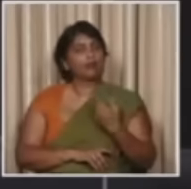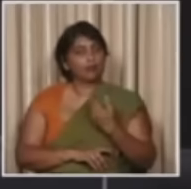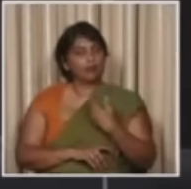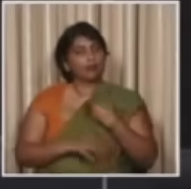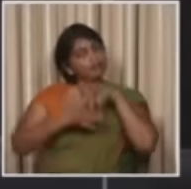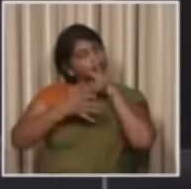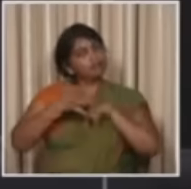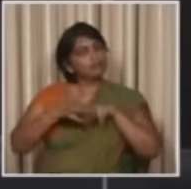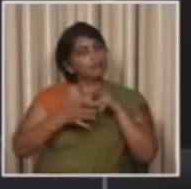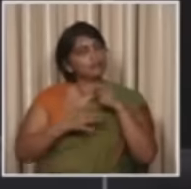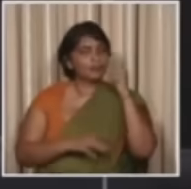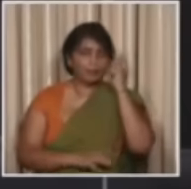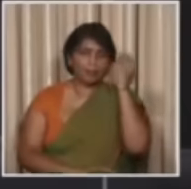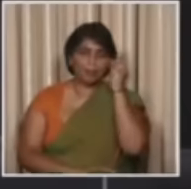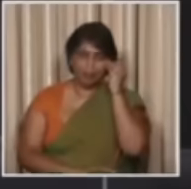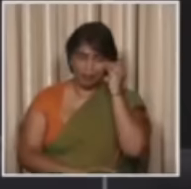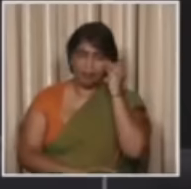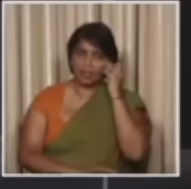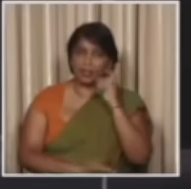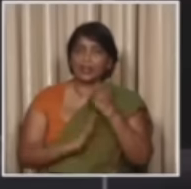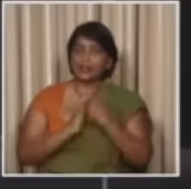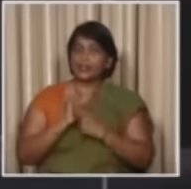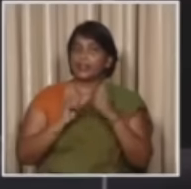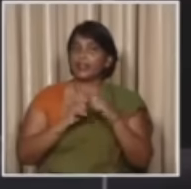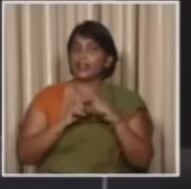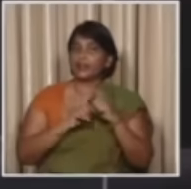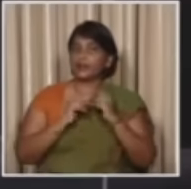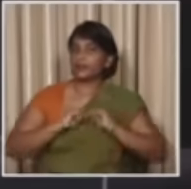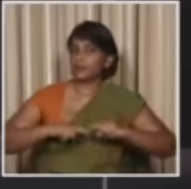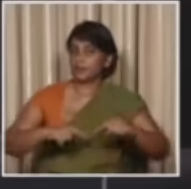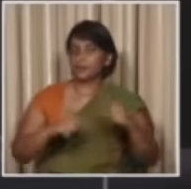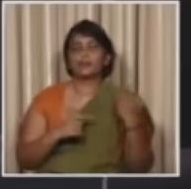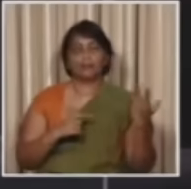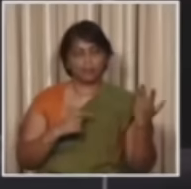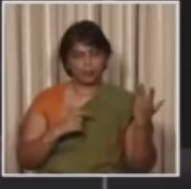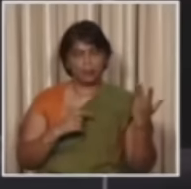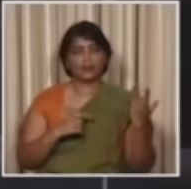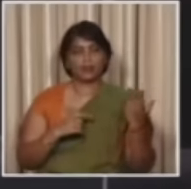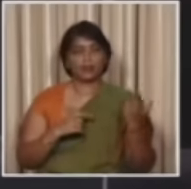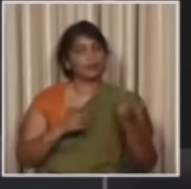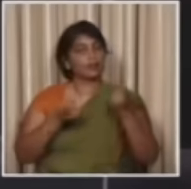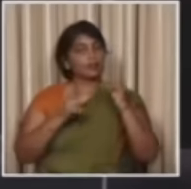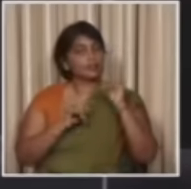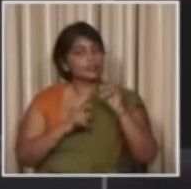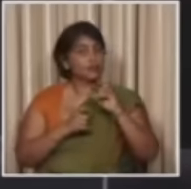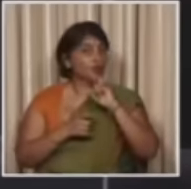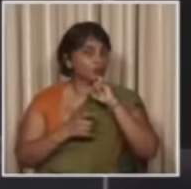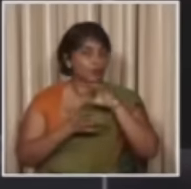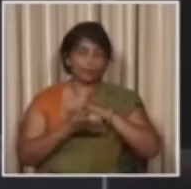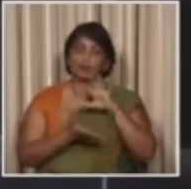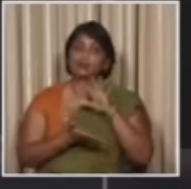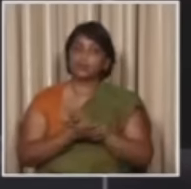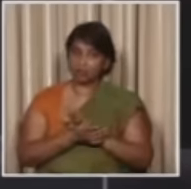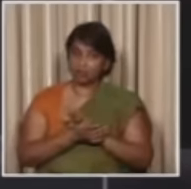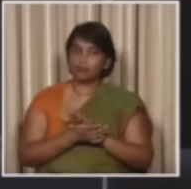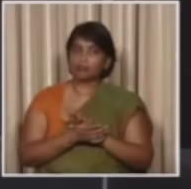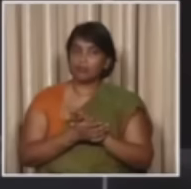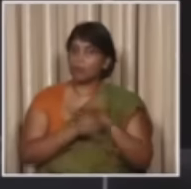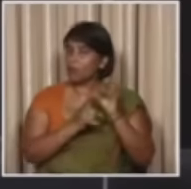විග්‍රහ කරගන්නවා. එහෙම නැත්නම් නීති අධ්‍යාපනයක් ගෙනියන්න බෑ. ඊළඟට සමහර නඩු තීන්දුව ගුරු කොට